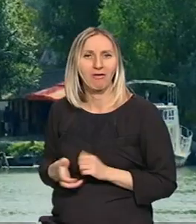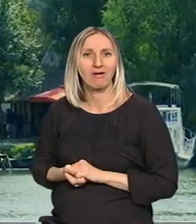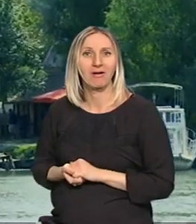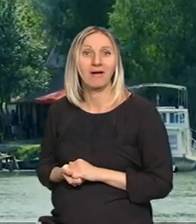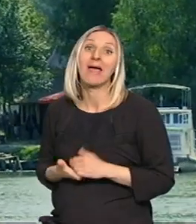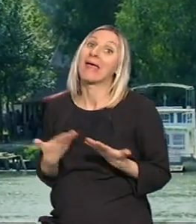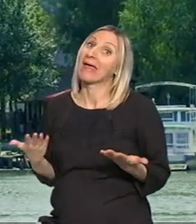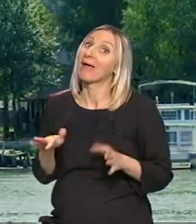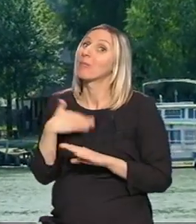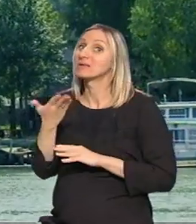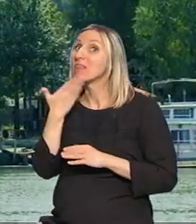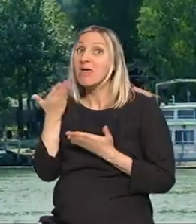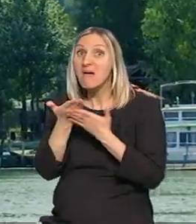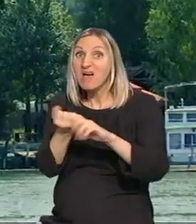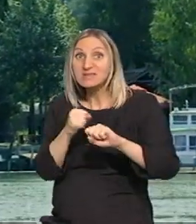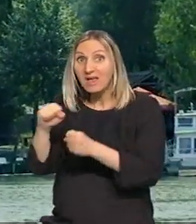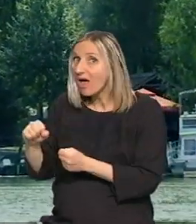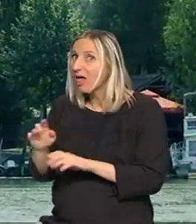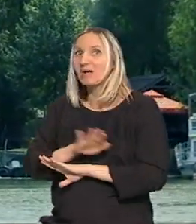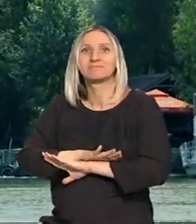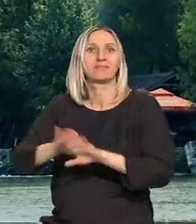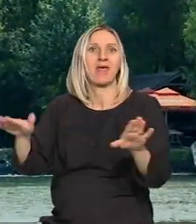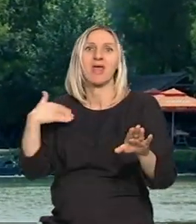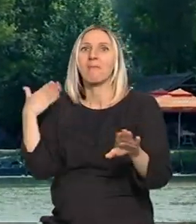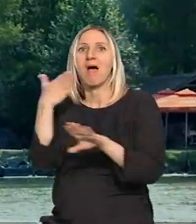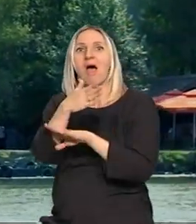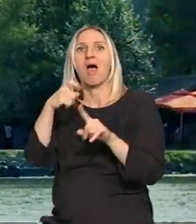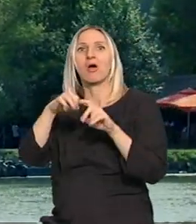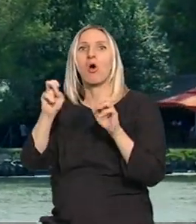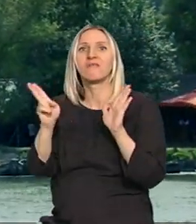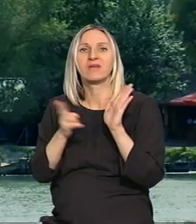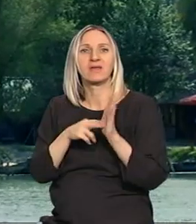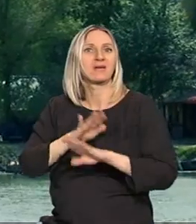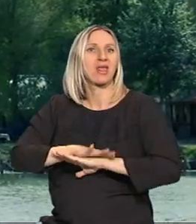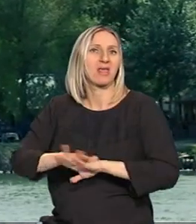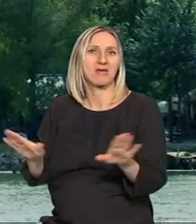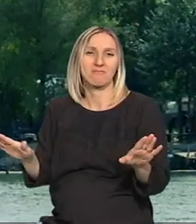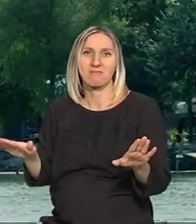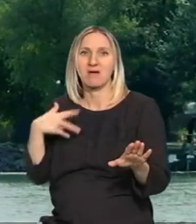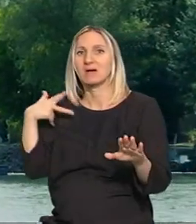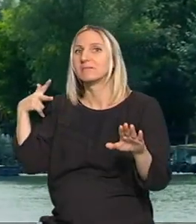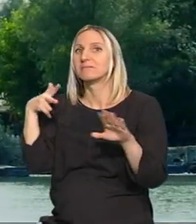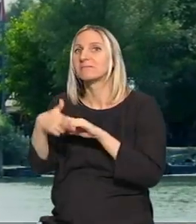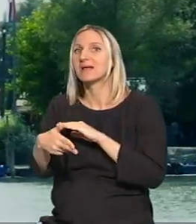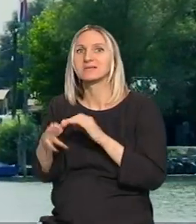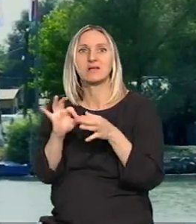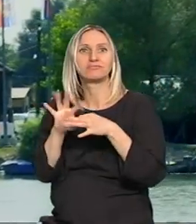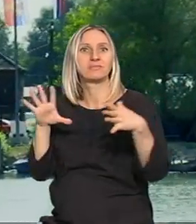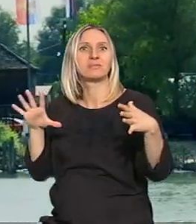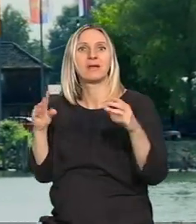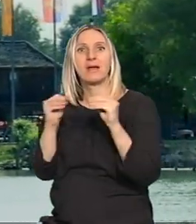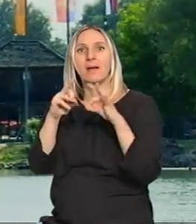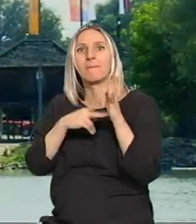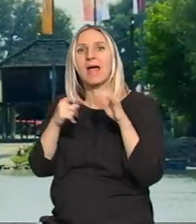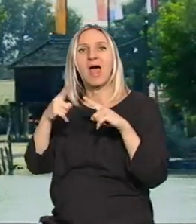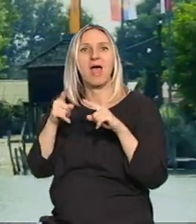E, posle, kad nema Skele, nema ni odlaska u Kovine, nema ništa. Prestao je i svaki kontakt sa Banatom. Tako